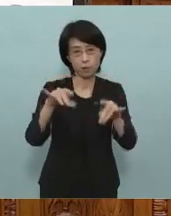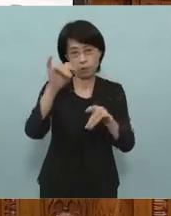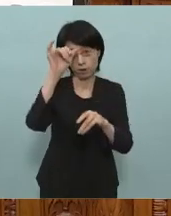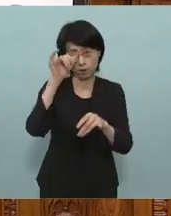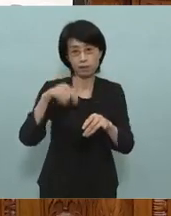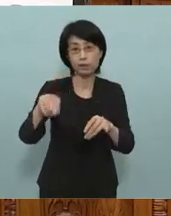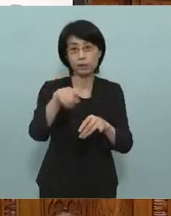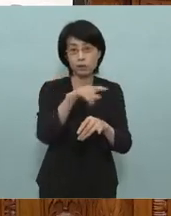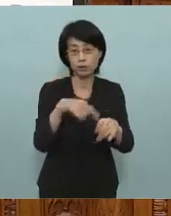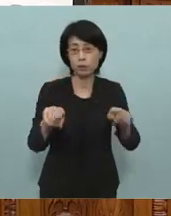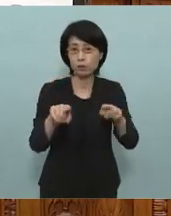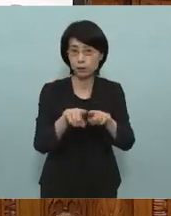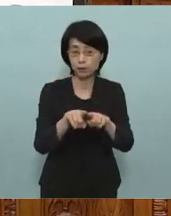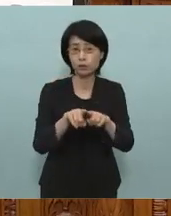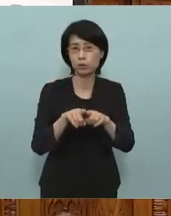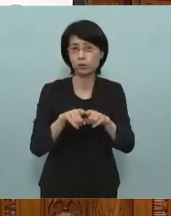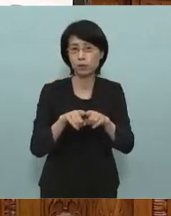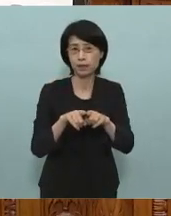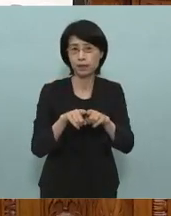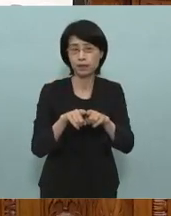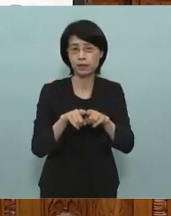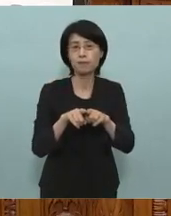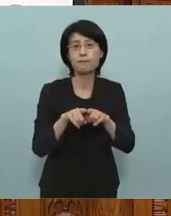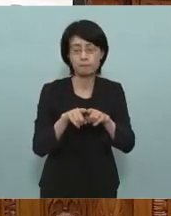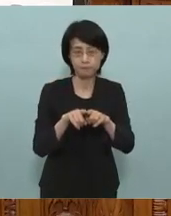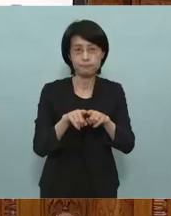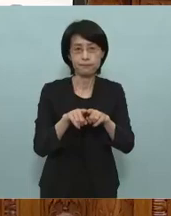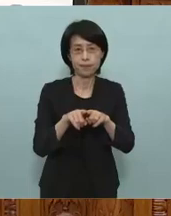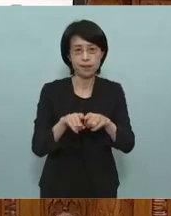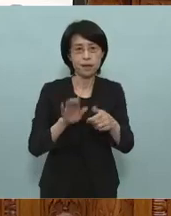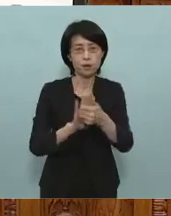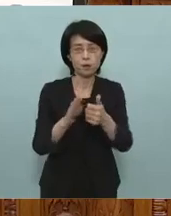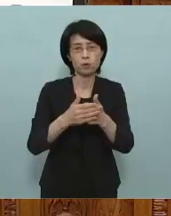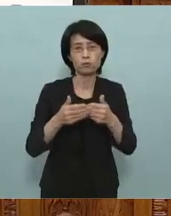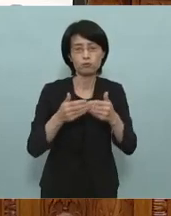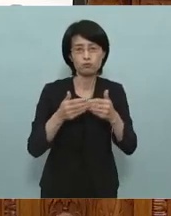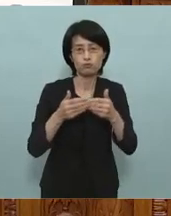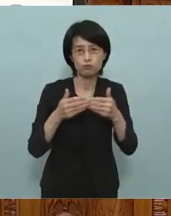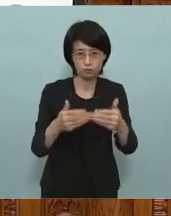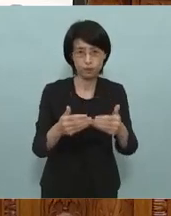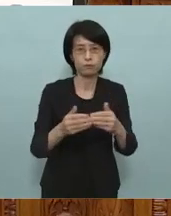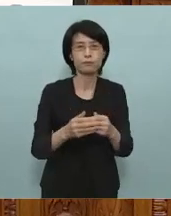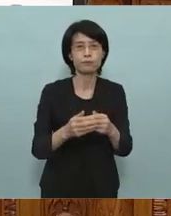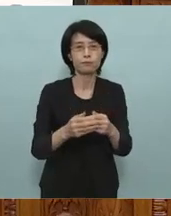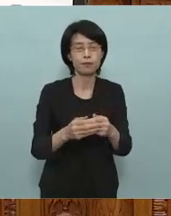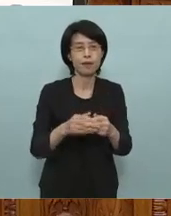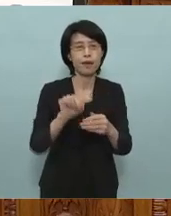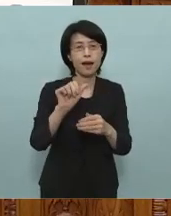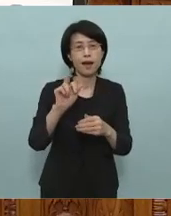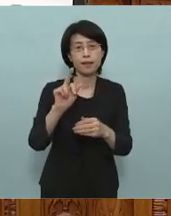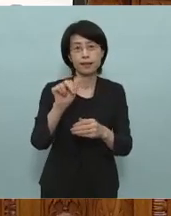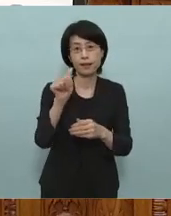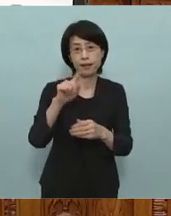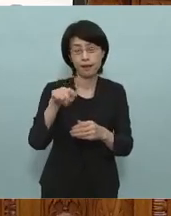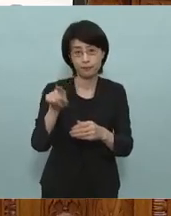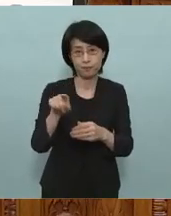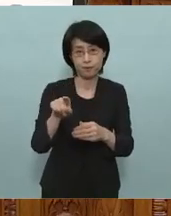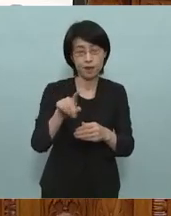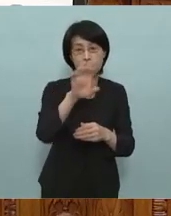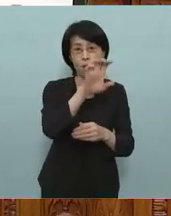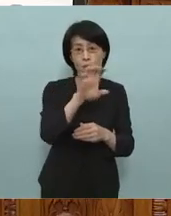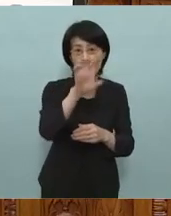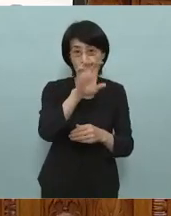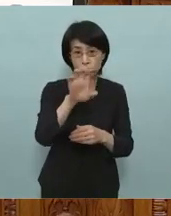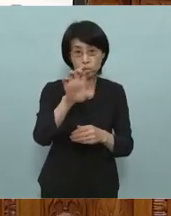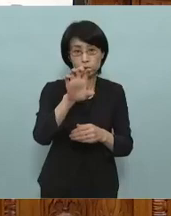豪院等も活用しつつ実質的な協力を一層進めASEANや欧州太陽州